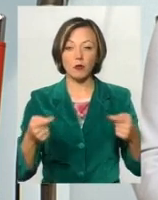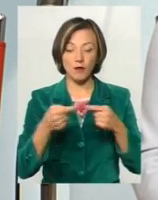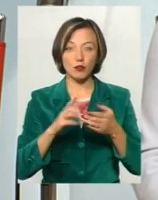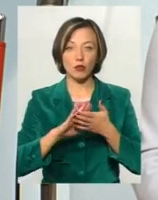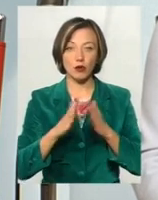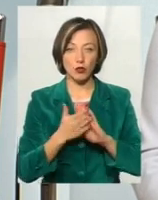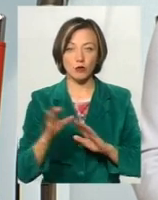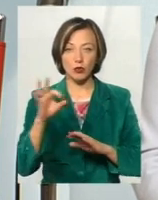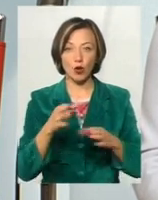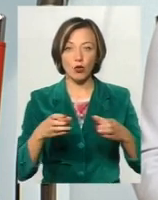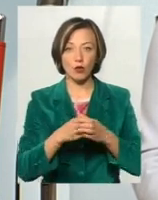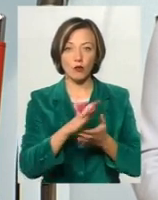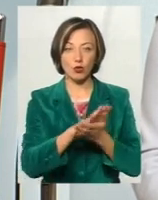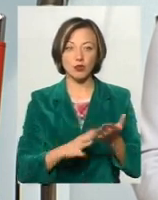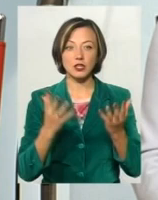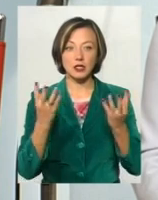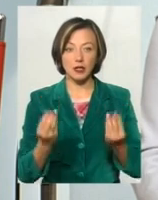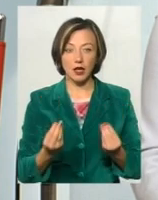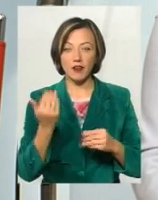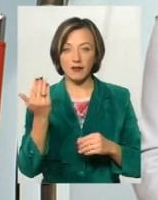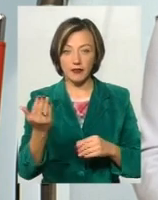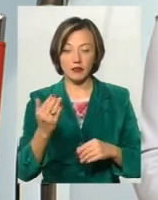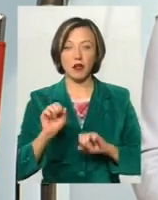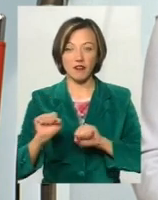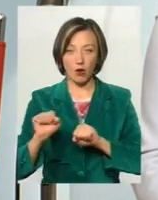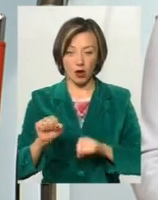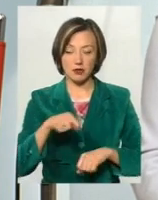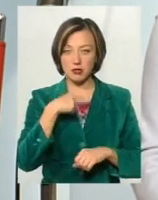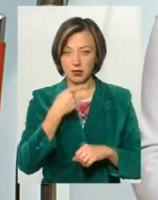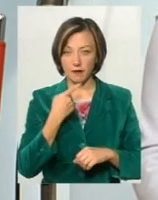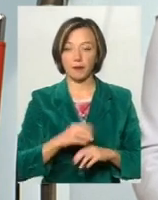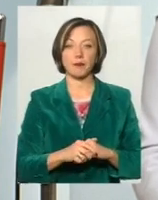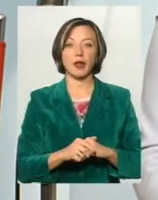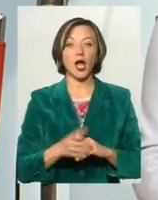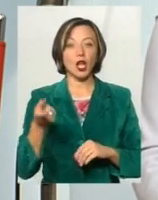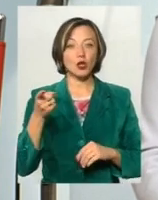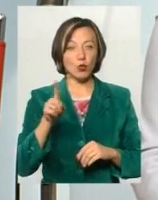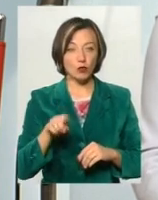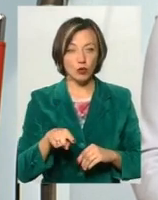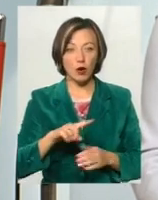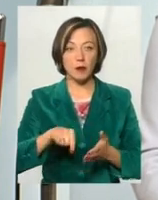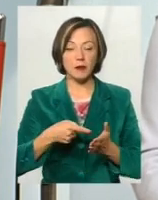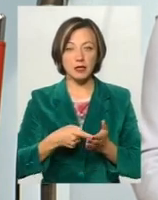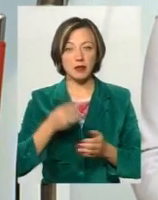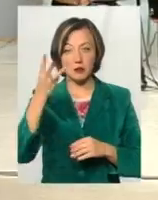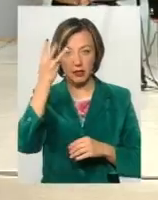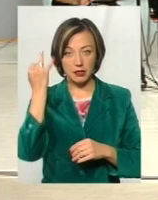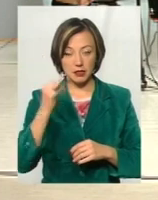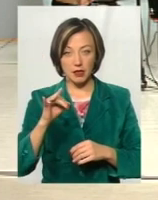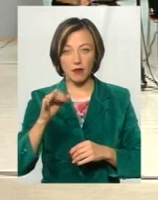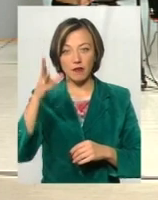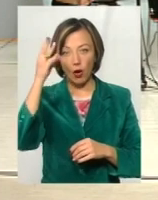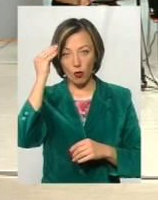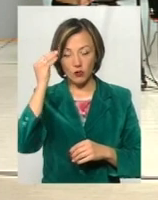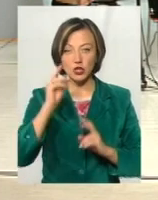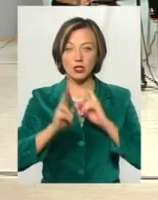положення про групу продовженого дня, так як я зауважив Євгеній Федорович. Тому місто Хмельницький,